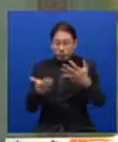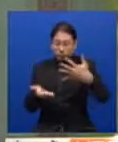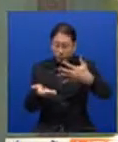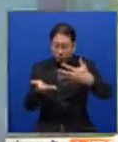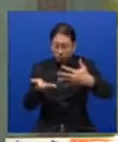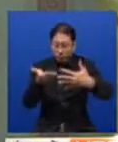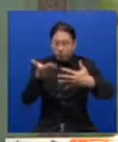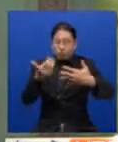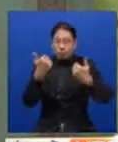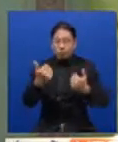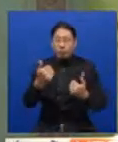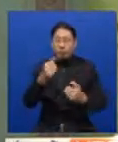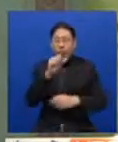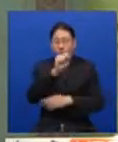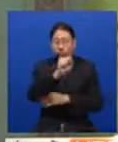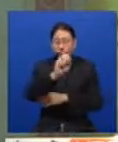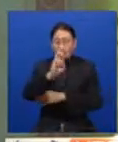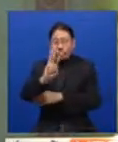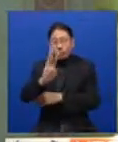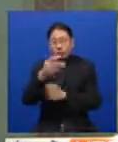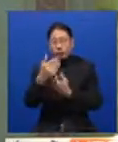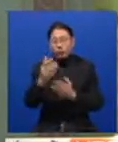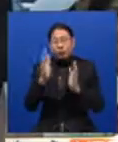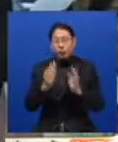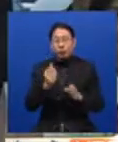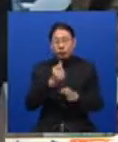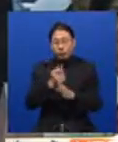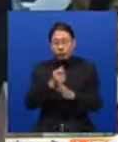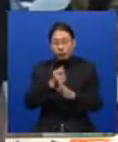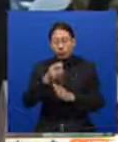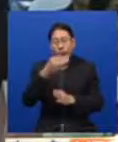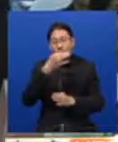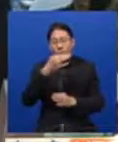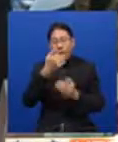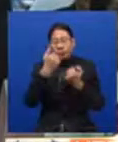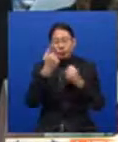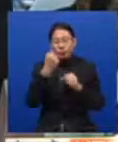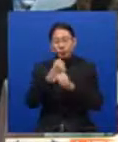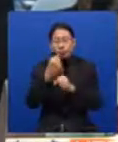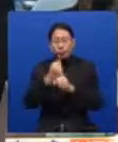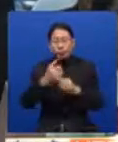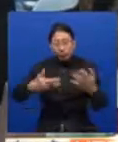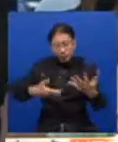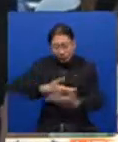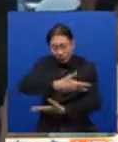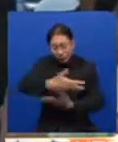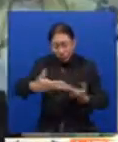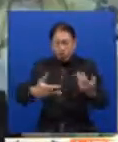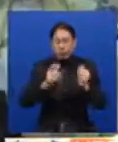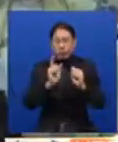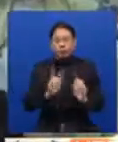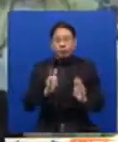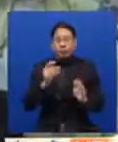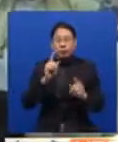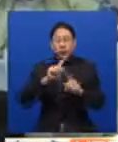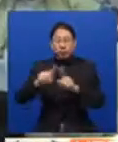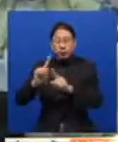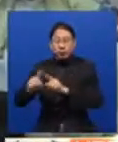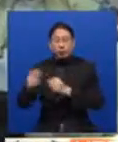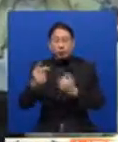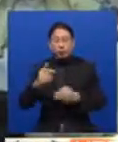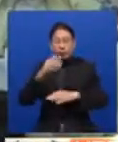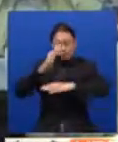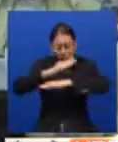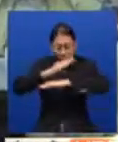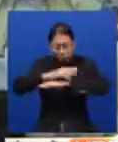สวัสดิการของผู้ประกอบวิชาชีพสื่อแลกเปลี่ยนความคิดเห็นจากนักวิชาการผู้ประกอบการและผู้ประกอบอาชีพด้านสื่อ